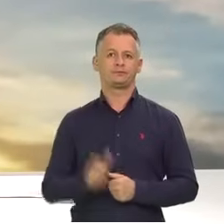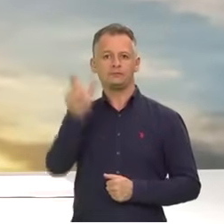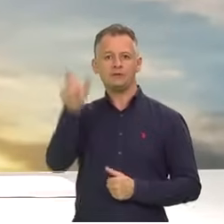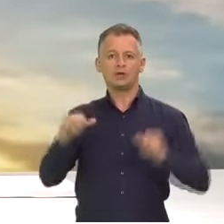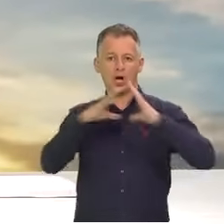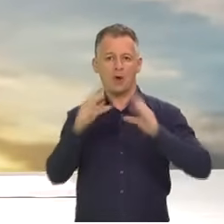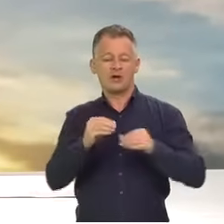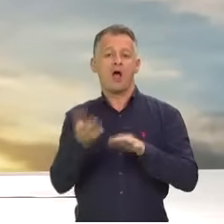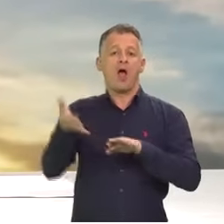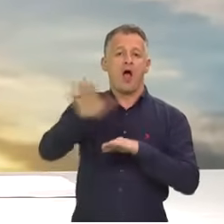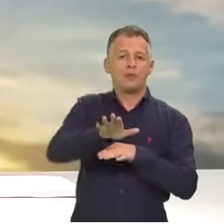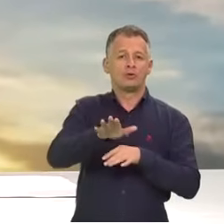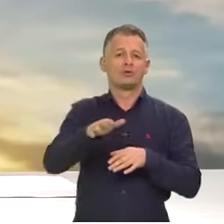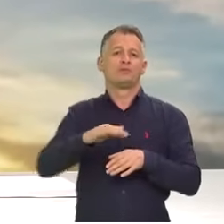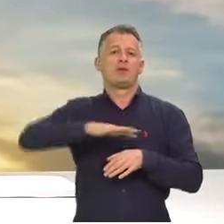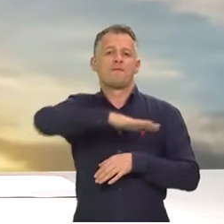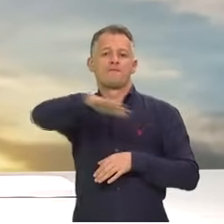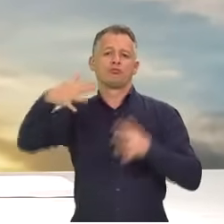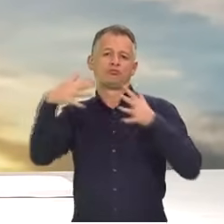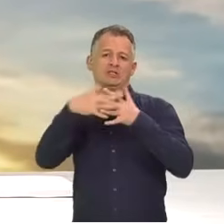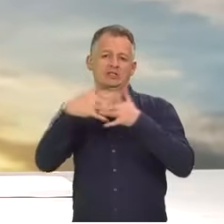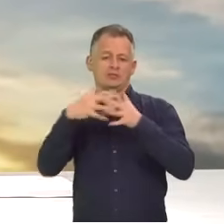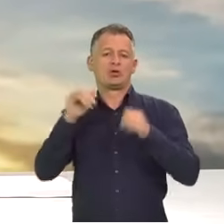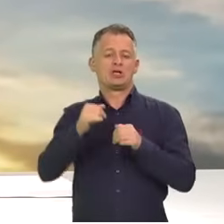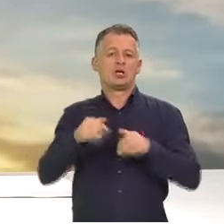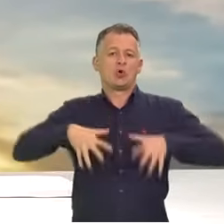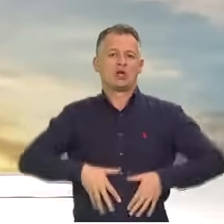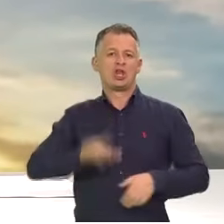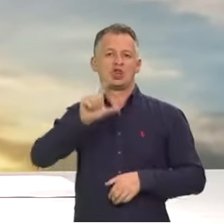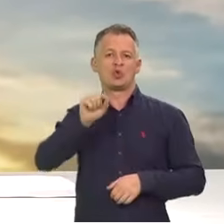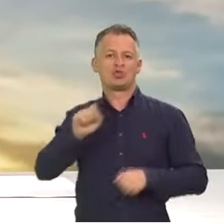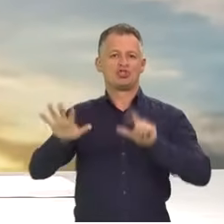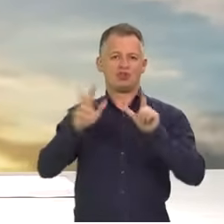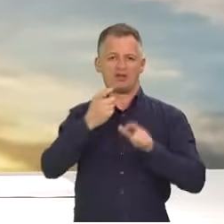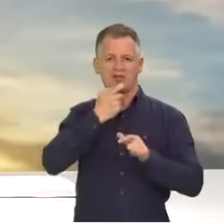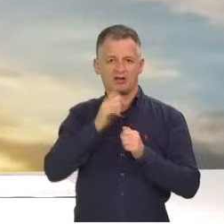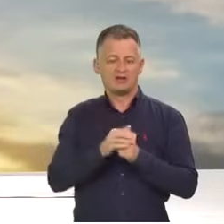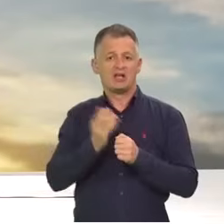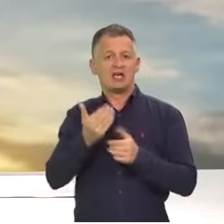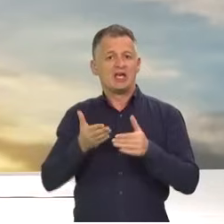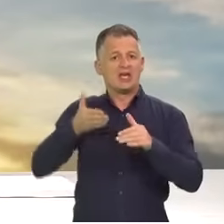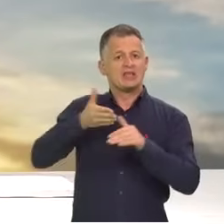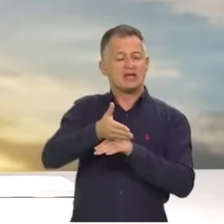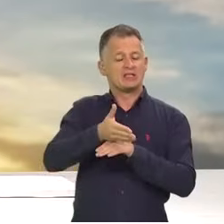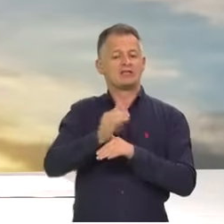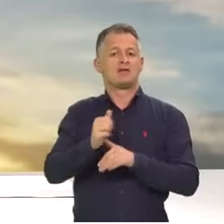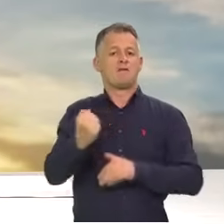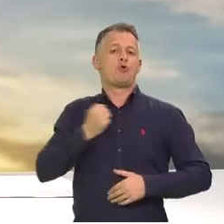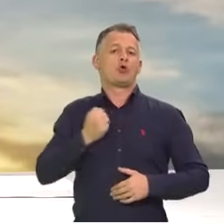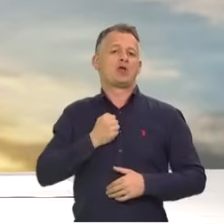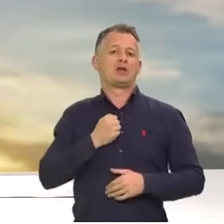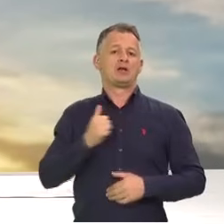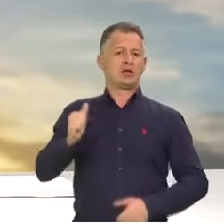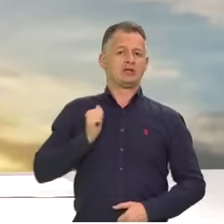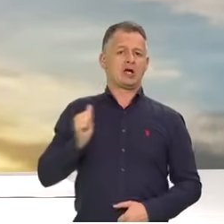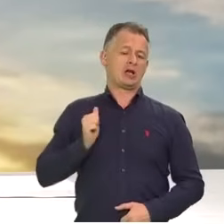Un român a murit pe frontul din Ucraina, era din Arad, avea doar 27 de ani și se înrolase voluntar în legiunea luptătorilor străini cu